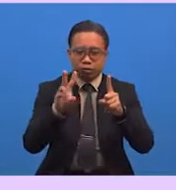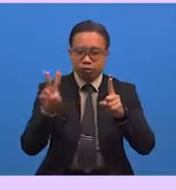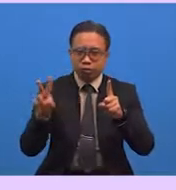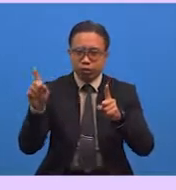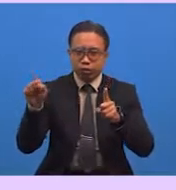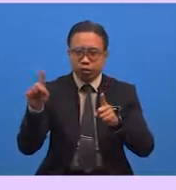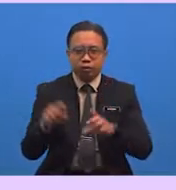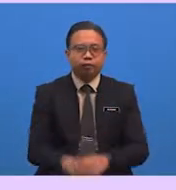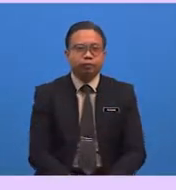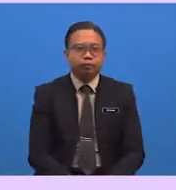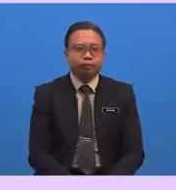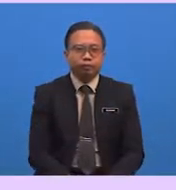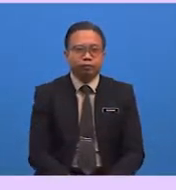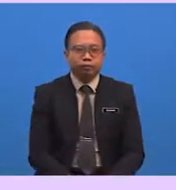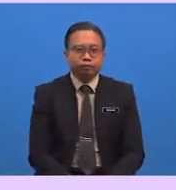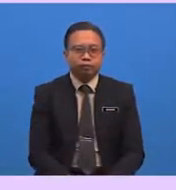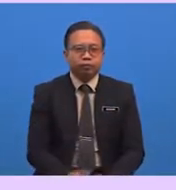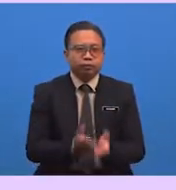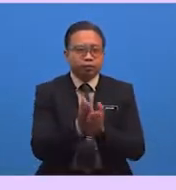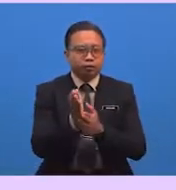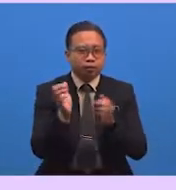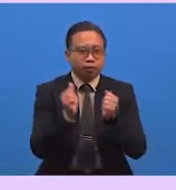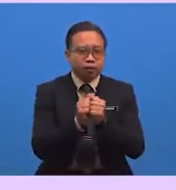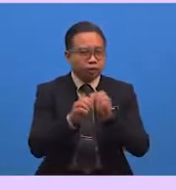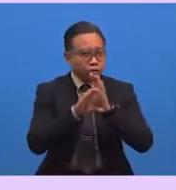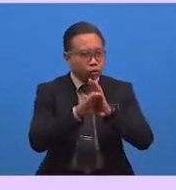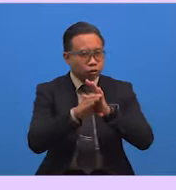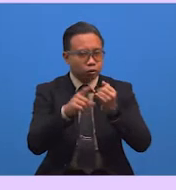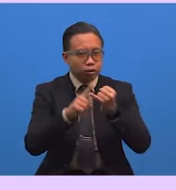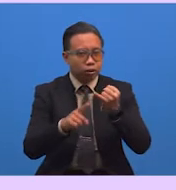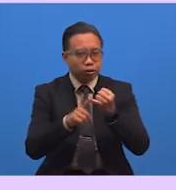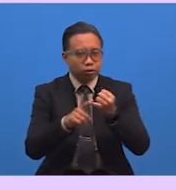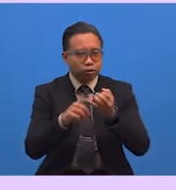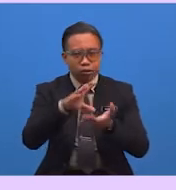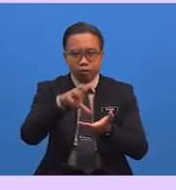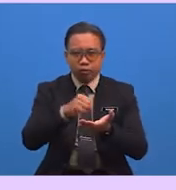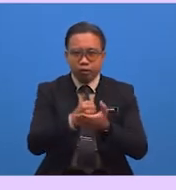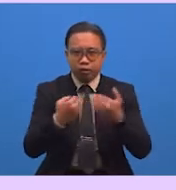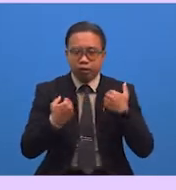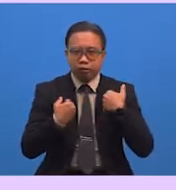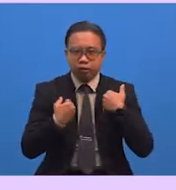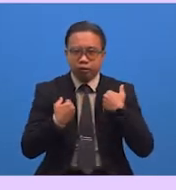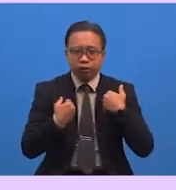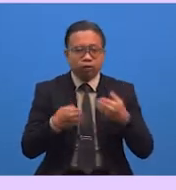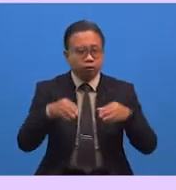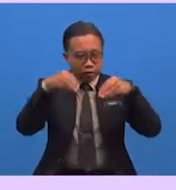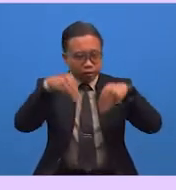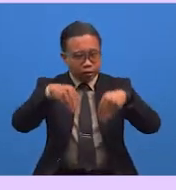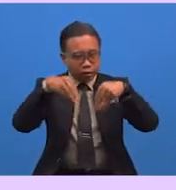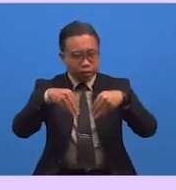162 darjah. Kita teruskan dengan contoh terakhir melibatkan ampaian